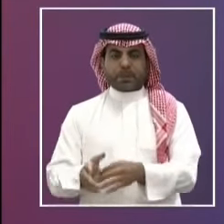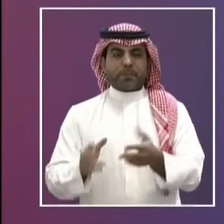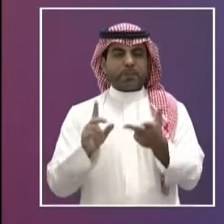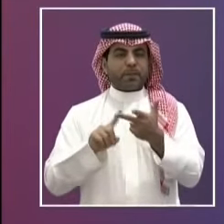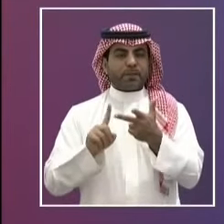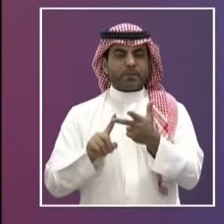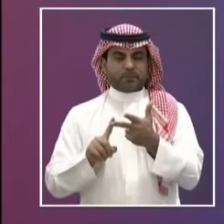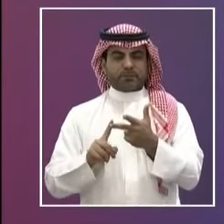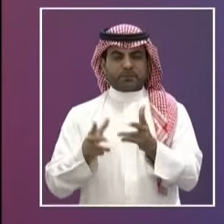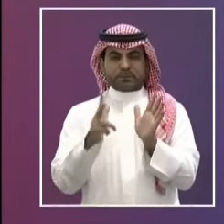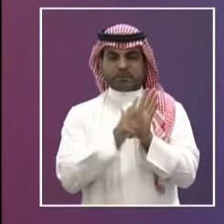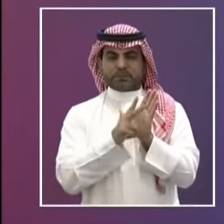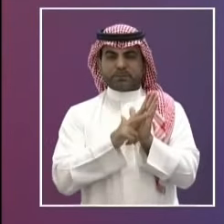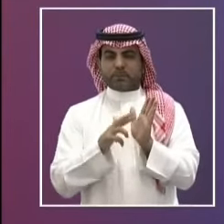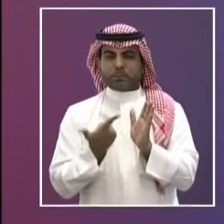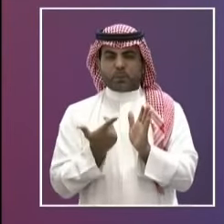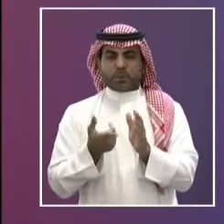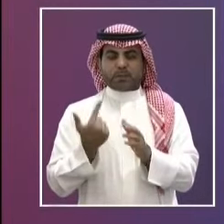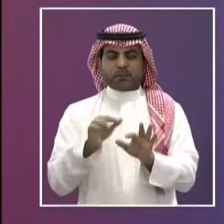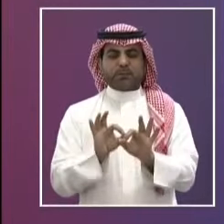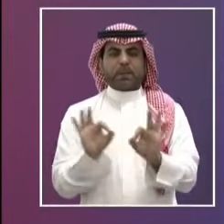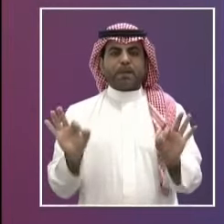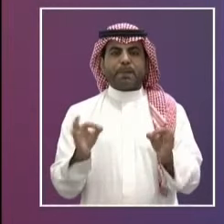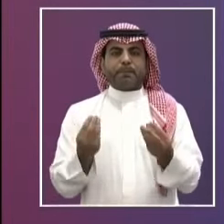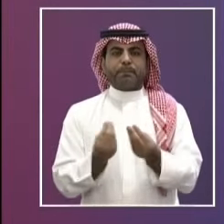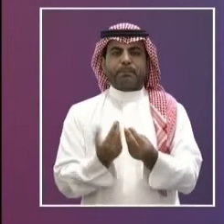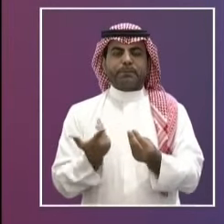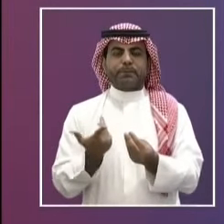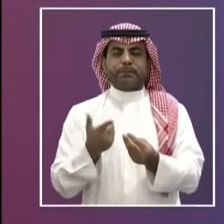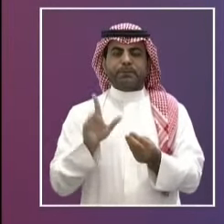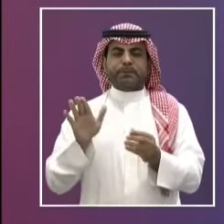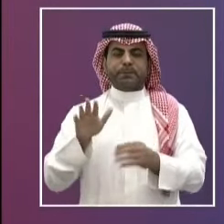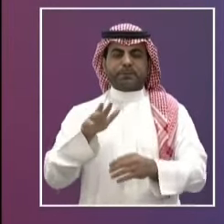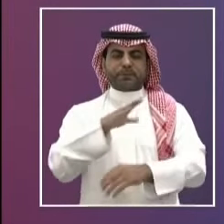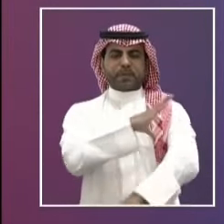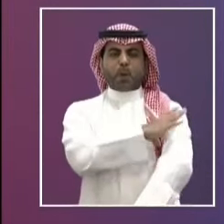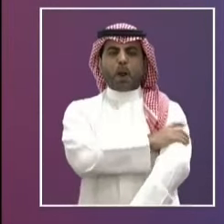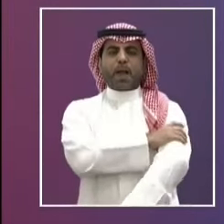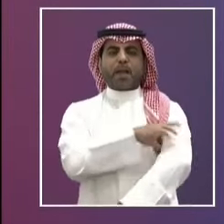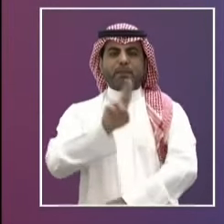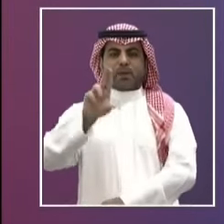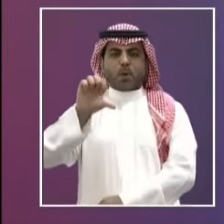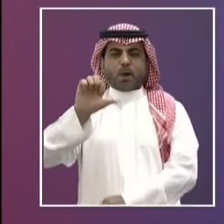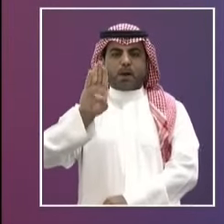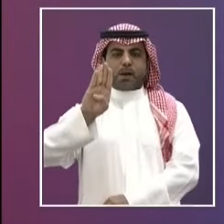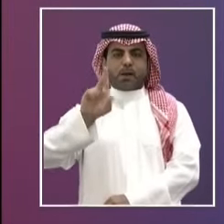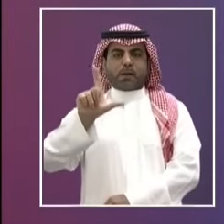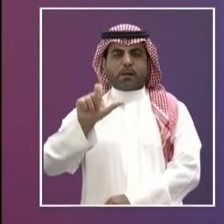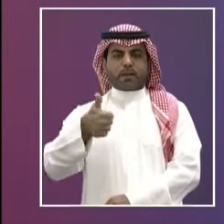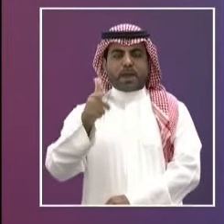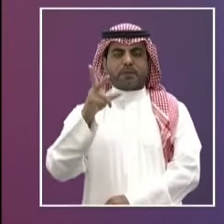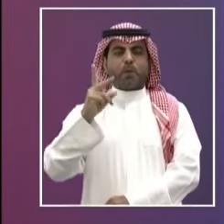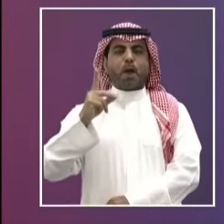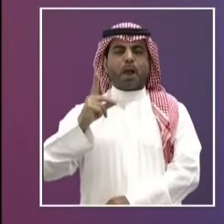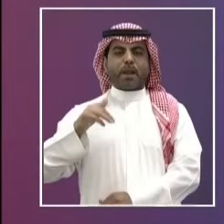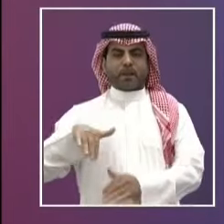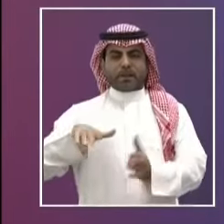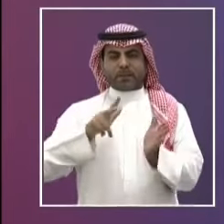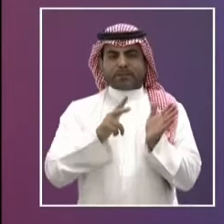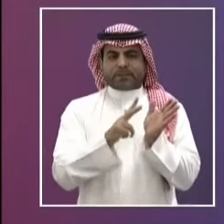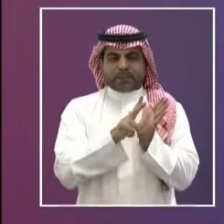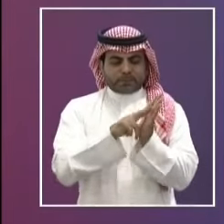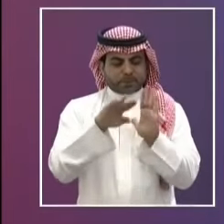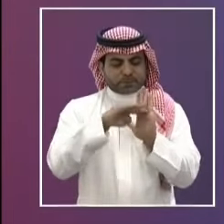الثالثة لهذا التطبيق هو التكامل مع تطبيق توكلنا، وهنا بيتم بعد التسجيل